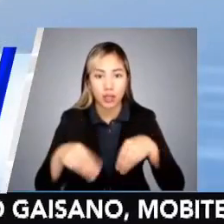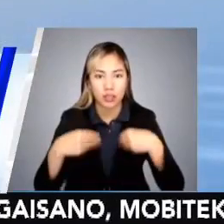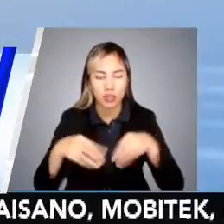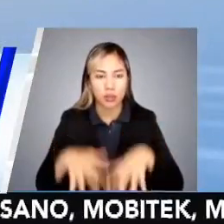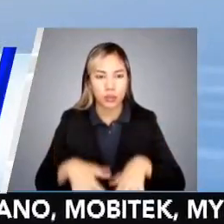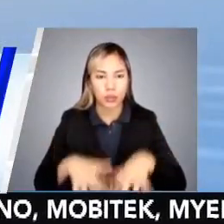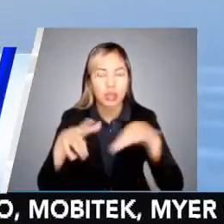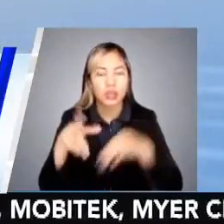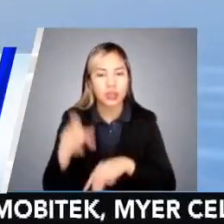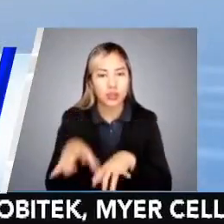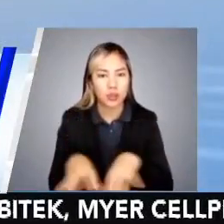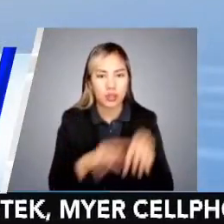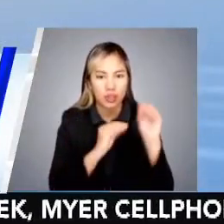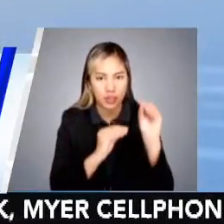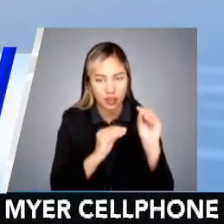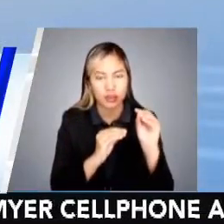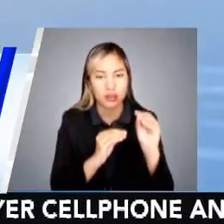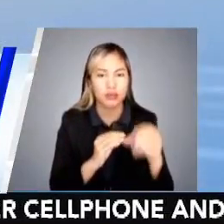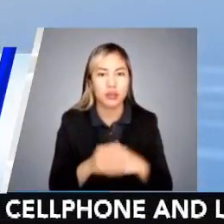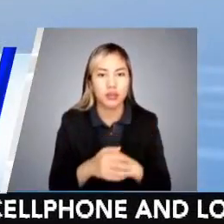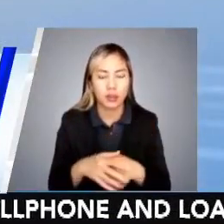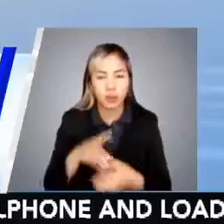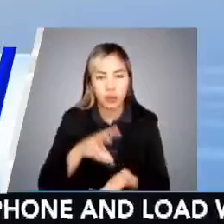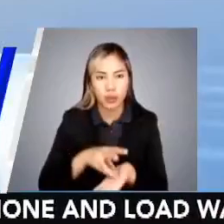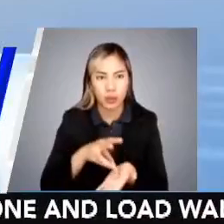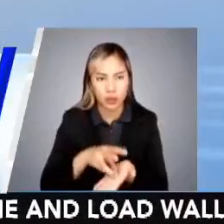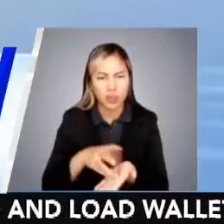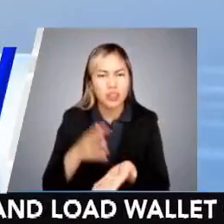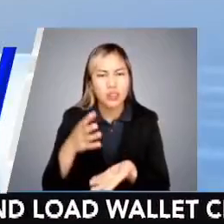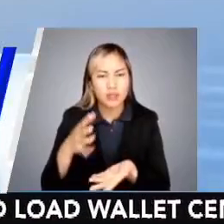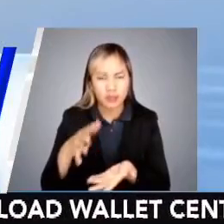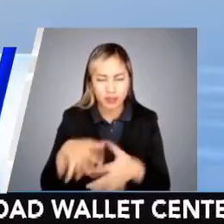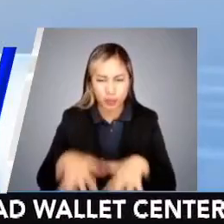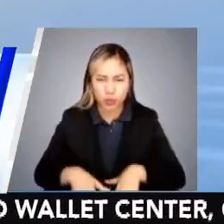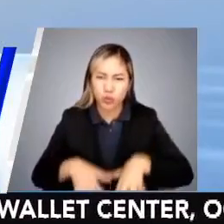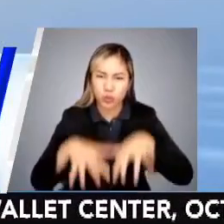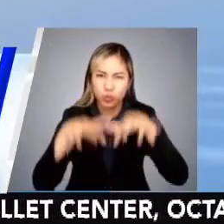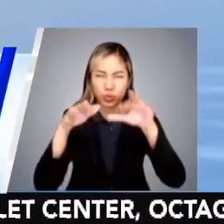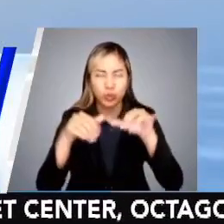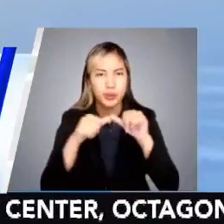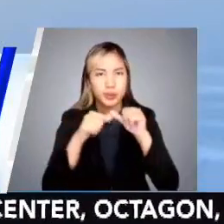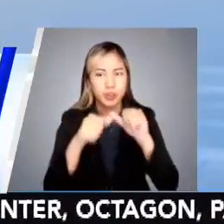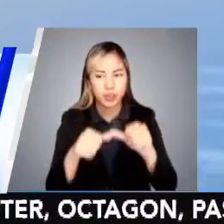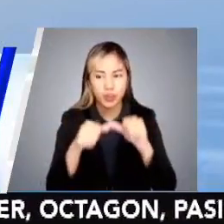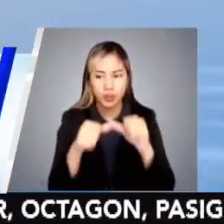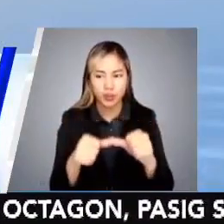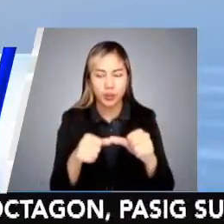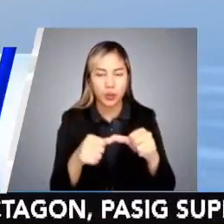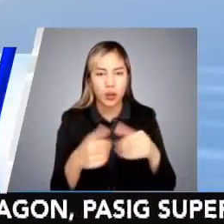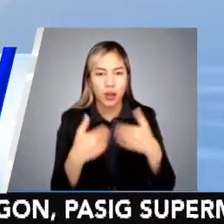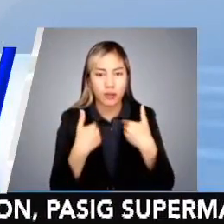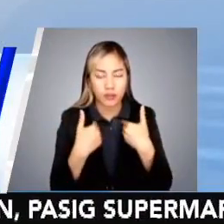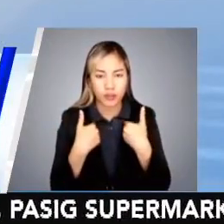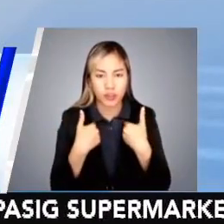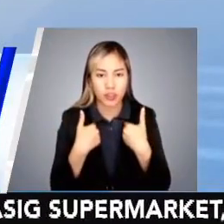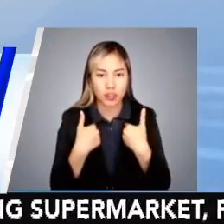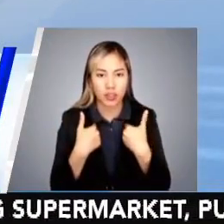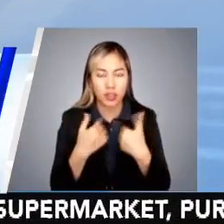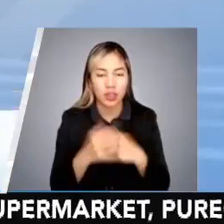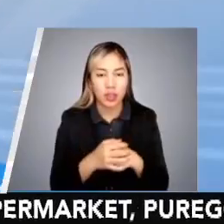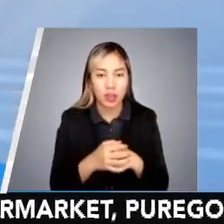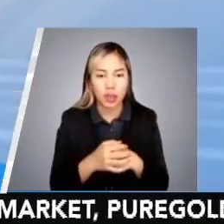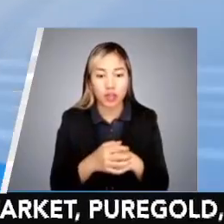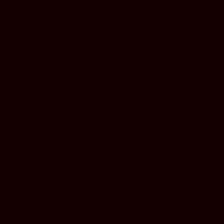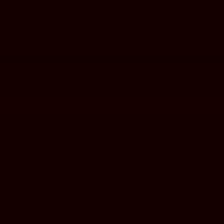sa ilan pang lugar sa bayan dahil sa baha. Sa kabila nito, patuloy pa rin naman daw ang pagdagsa ng mga turista roon.